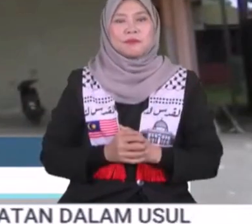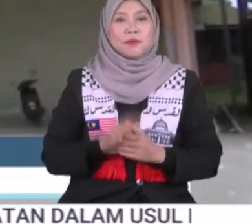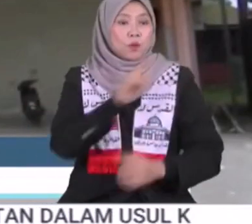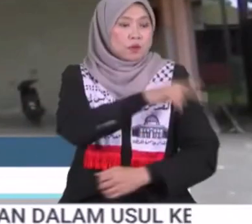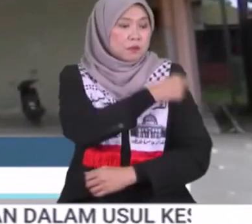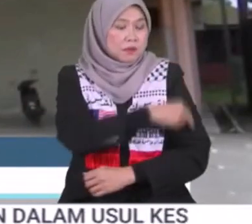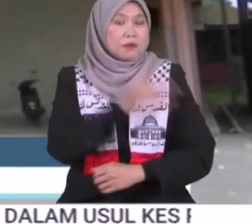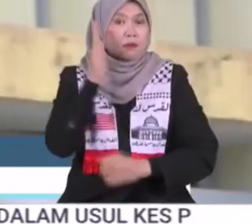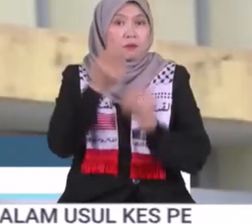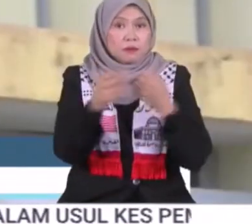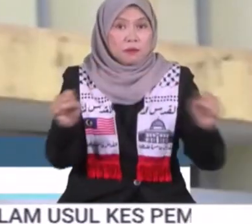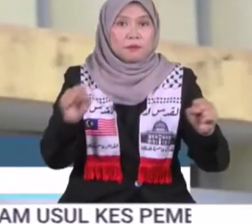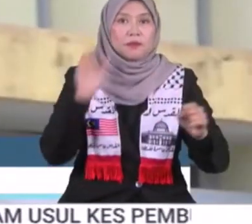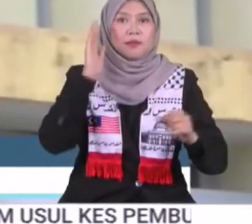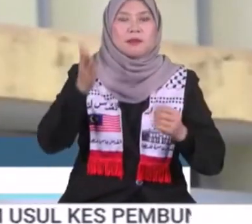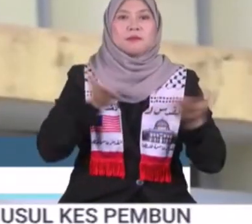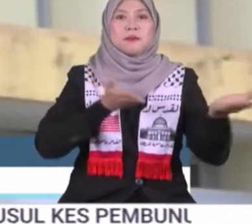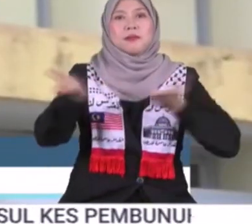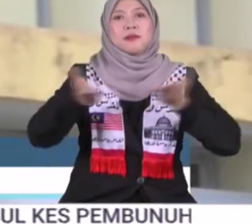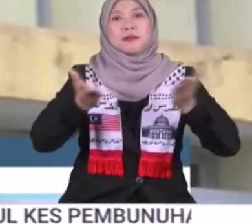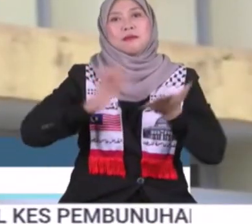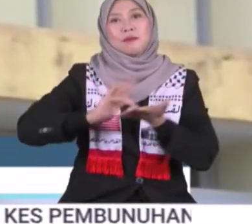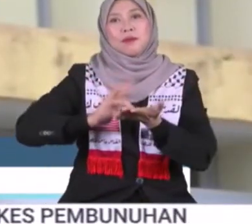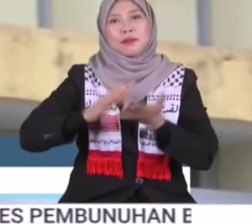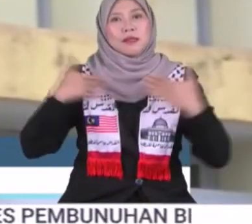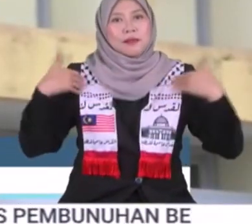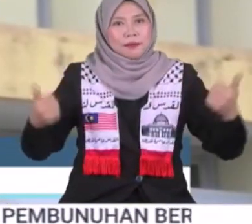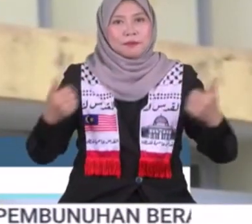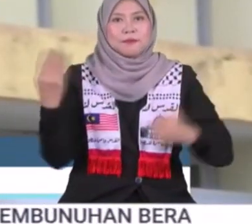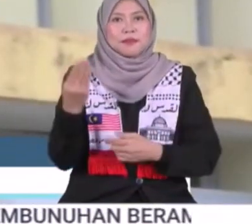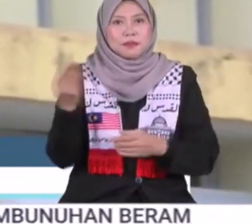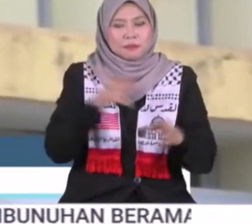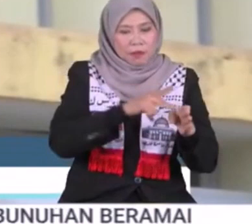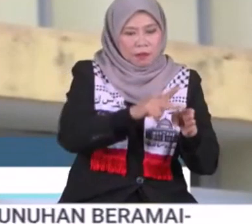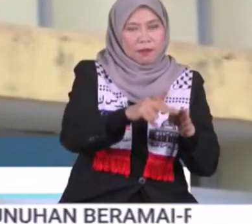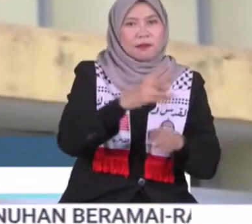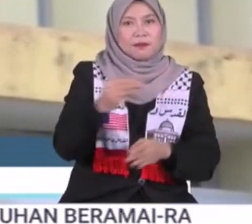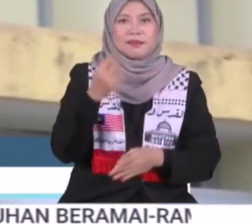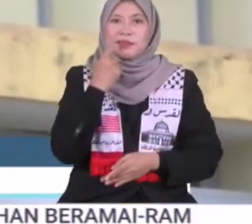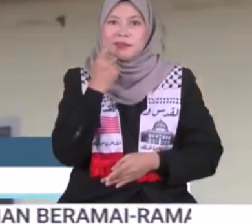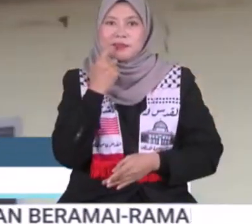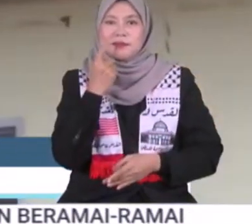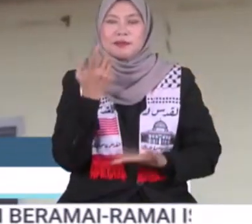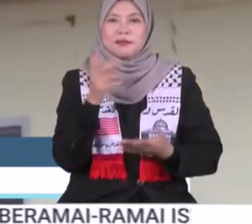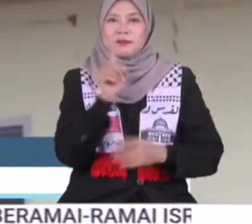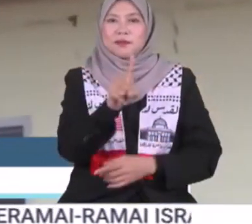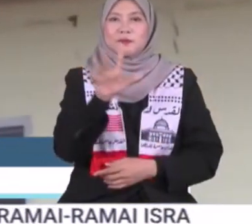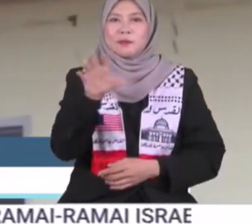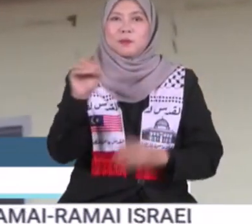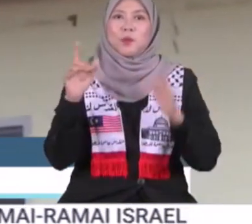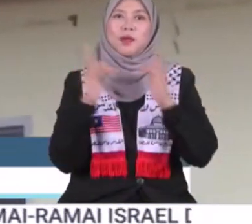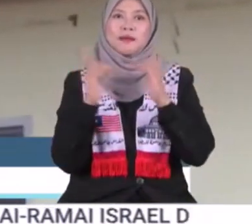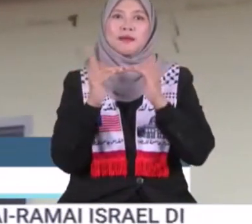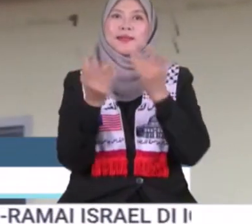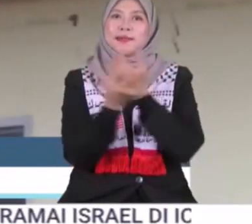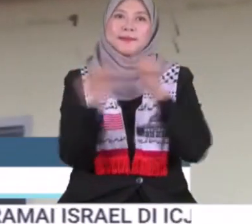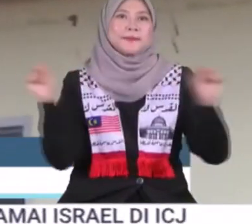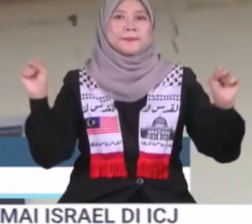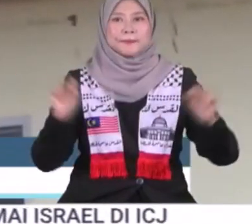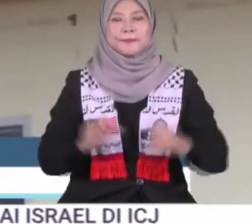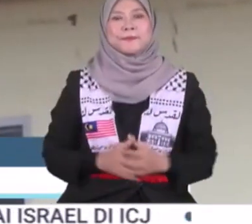kelar, hospital itu akan memberi perkhidmatan rawatan kesihatan biasa, pakar dan pergigian dengan 150 katil disediakan.